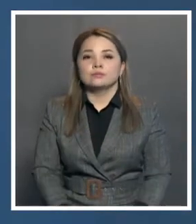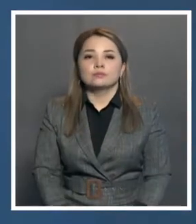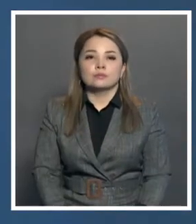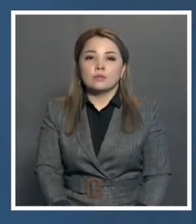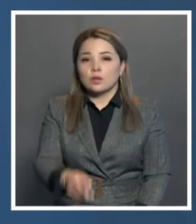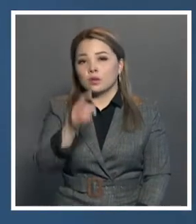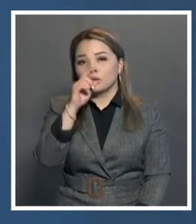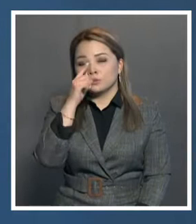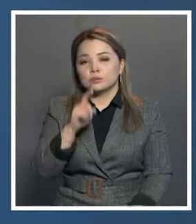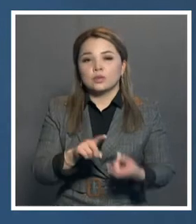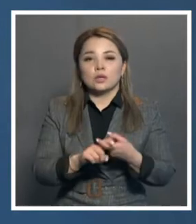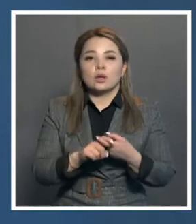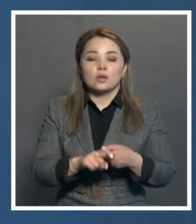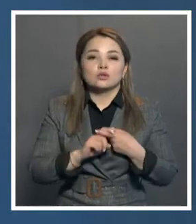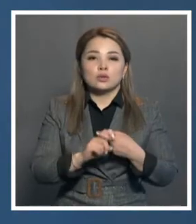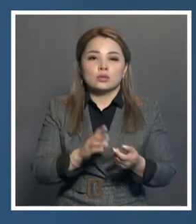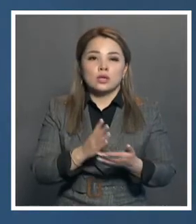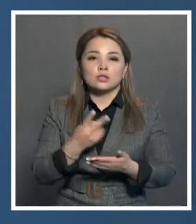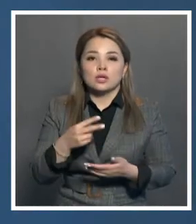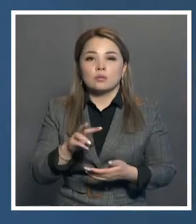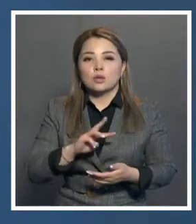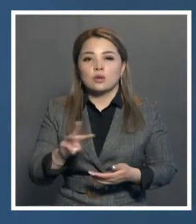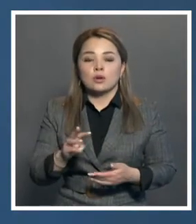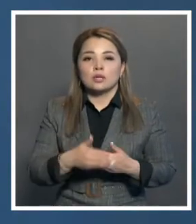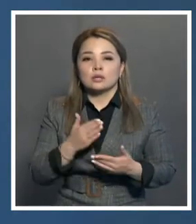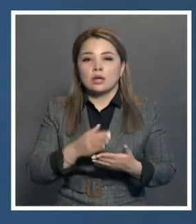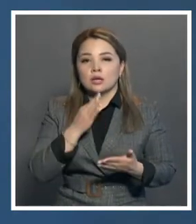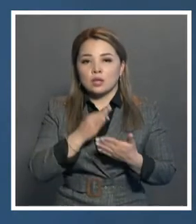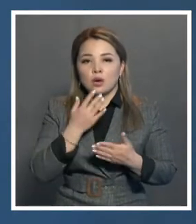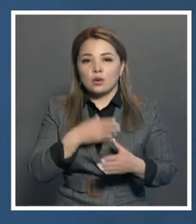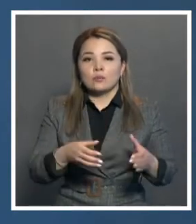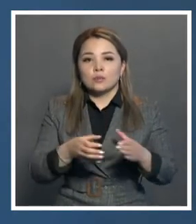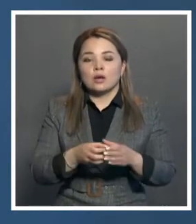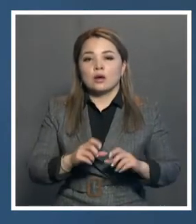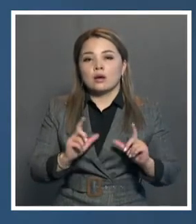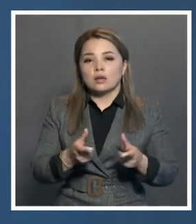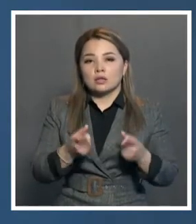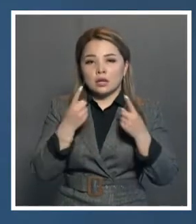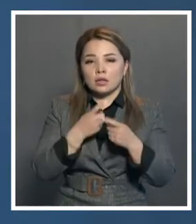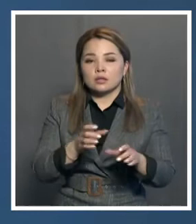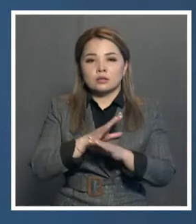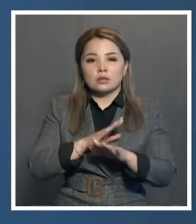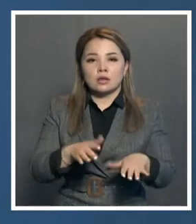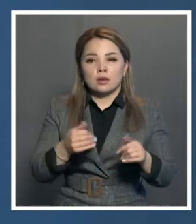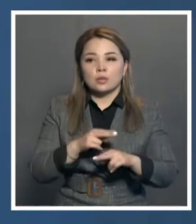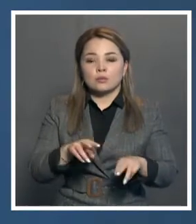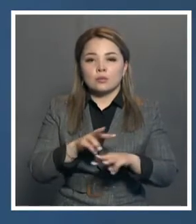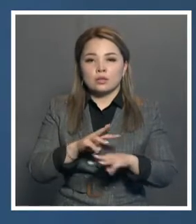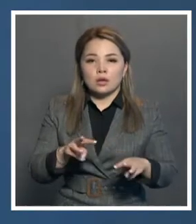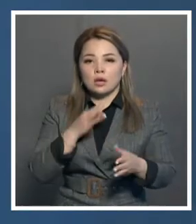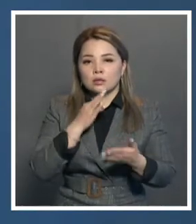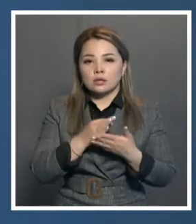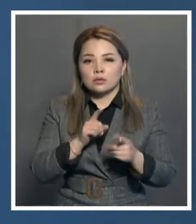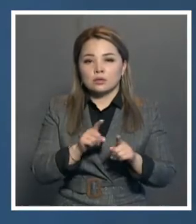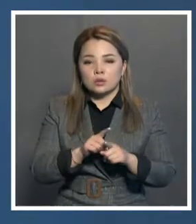Ал Үндістанда коронавирус жұқтырғандар 20 миллионнан асса да жалпы ұлттық карантин жарияланбады. Премьер-министр Нарендра